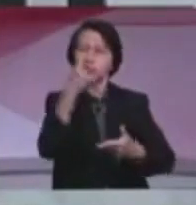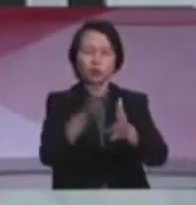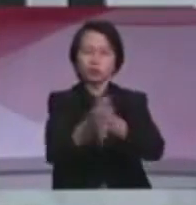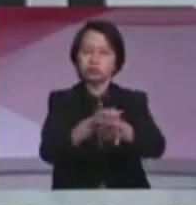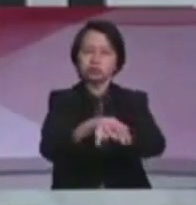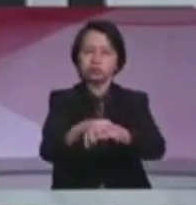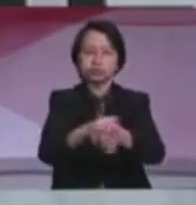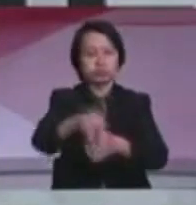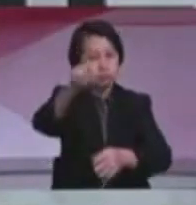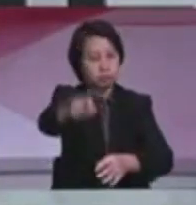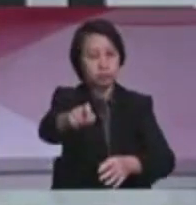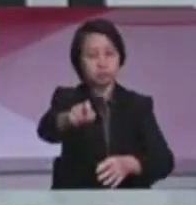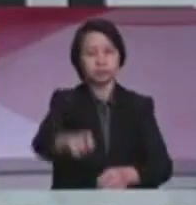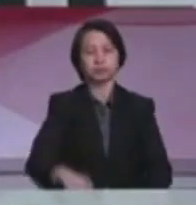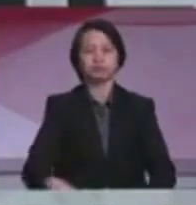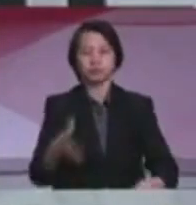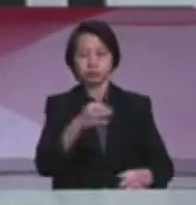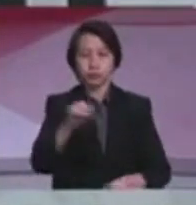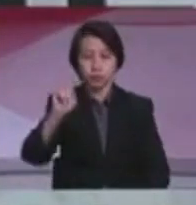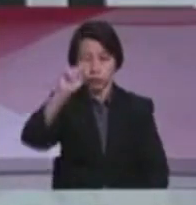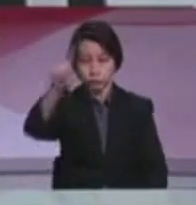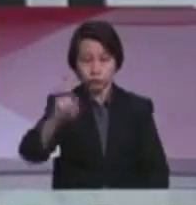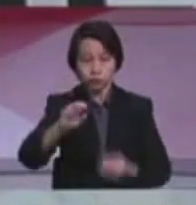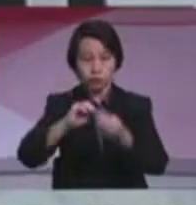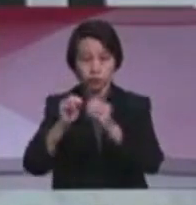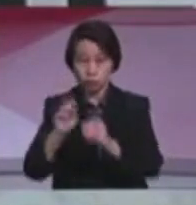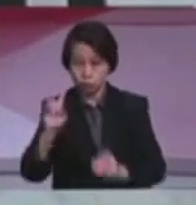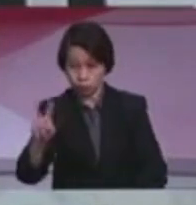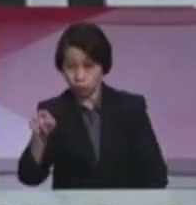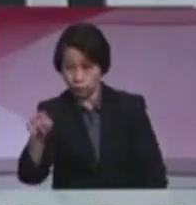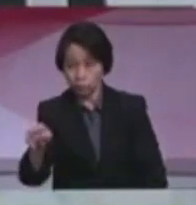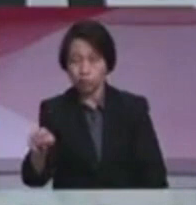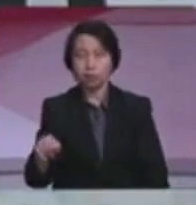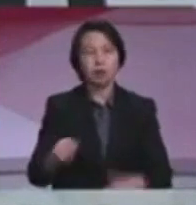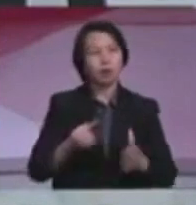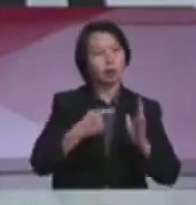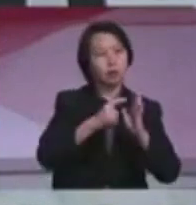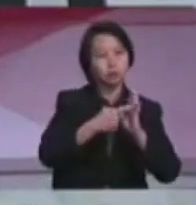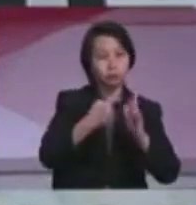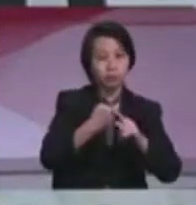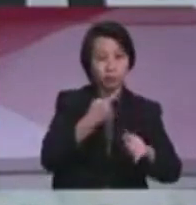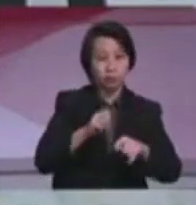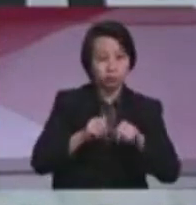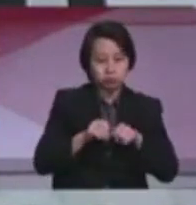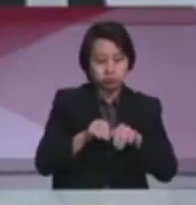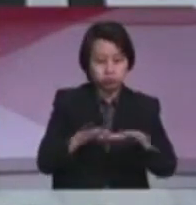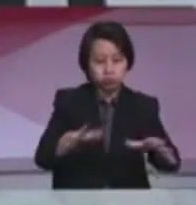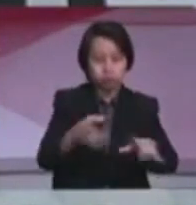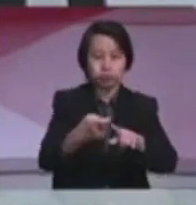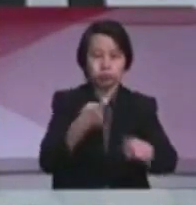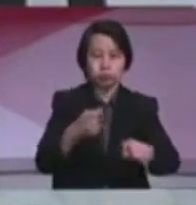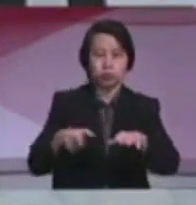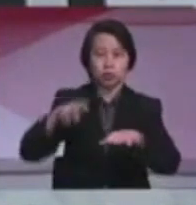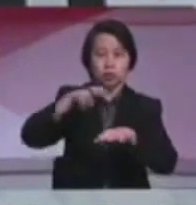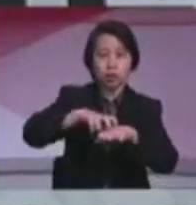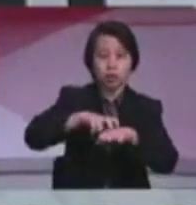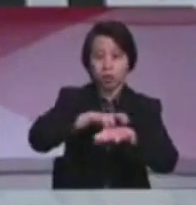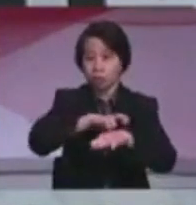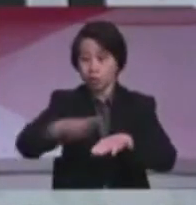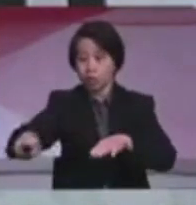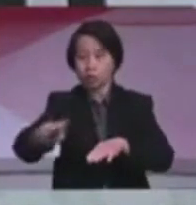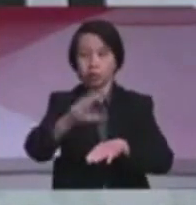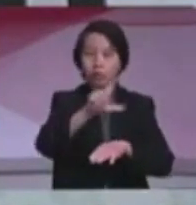Dan kalau kita lihat juga soalan kedua iaitu berpunca daripada jangkitan berpunca daripada pengangkutan